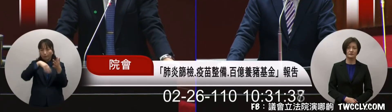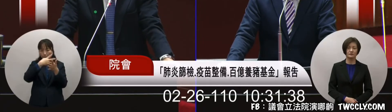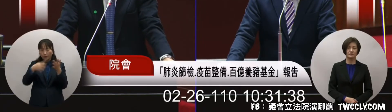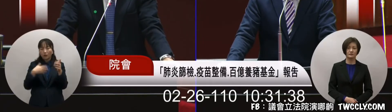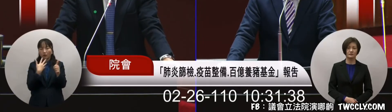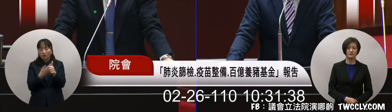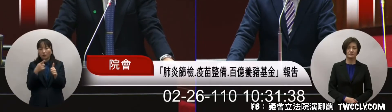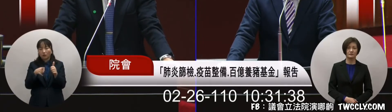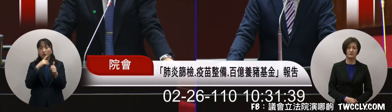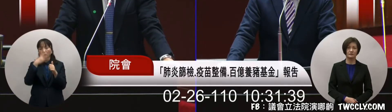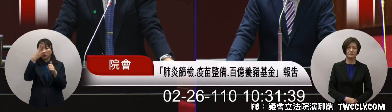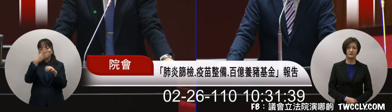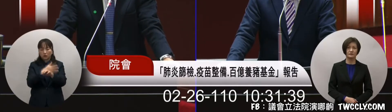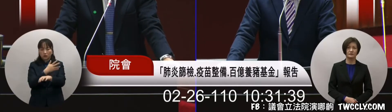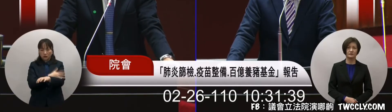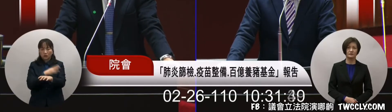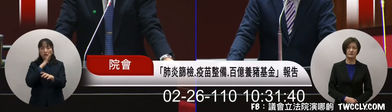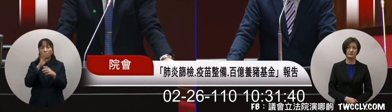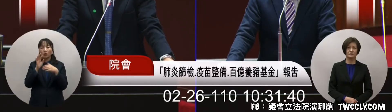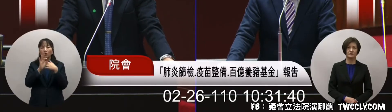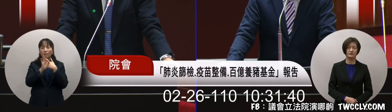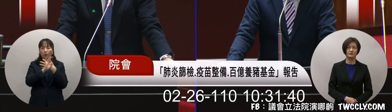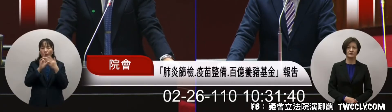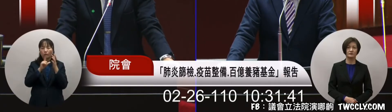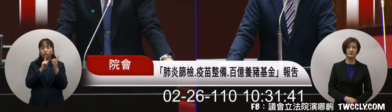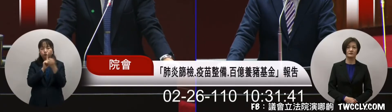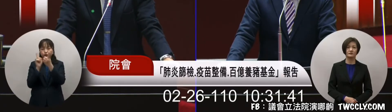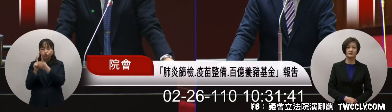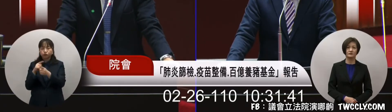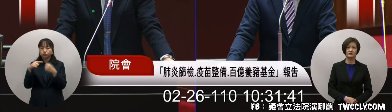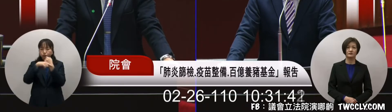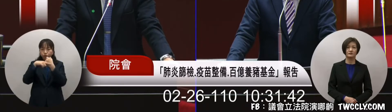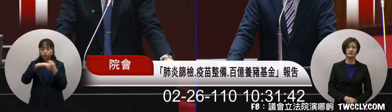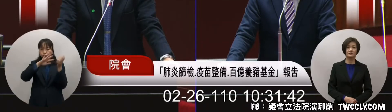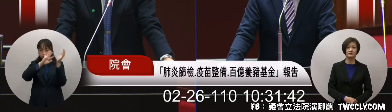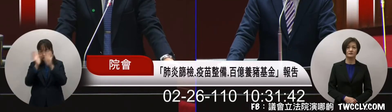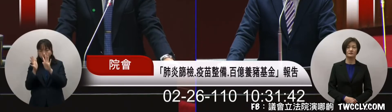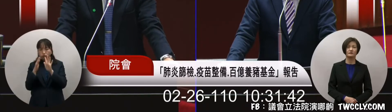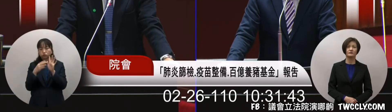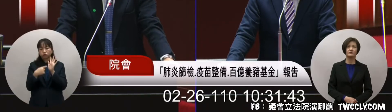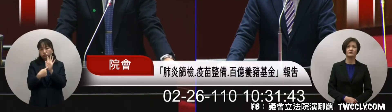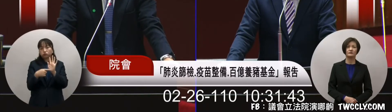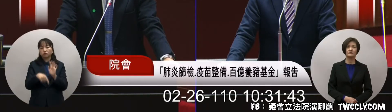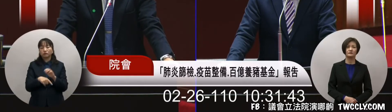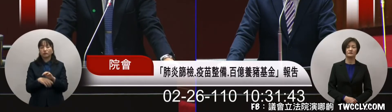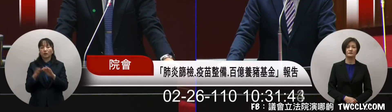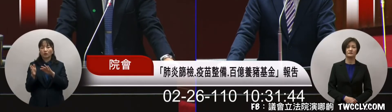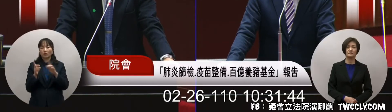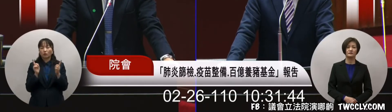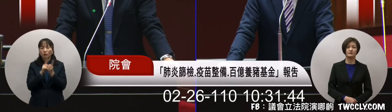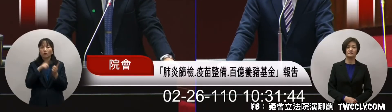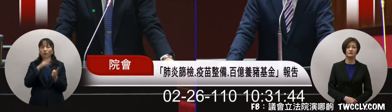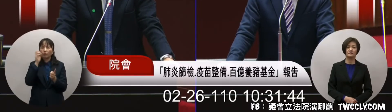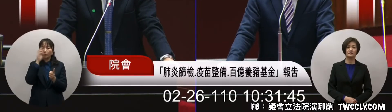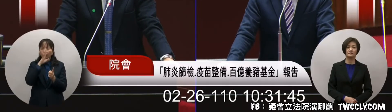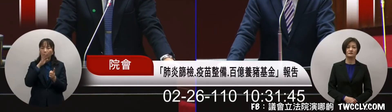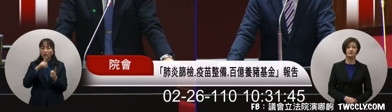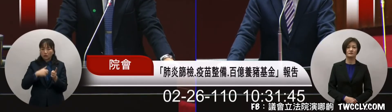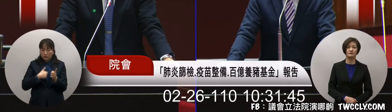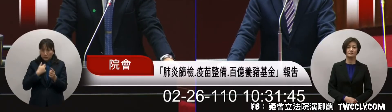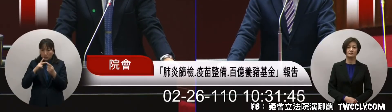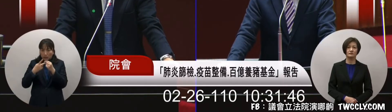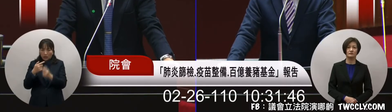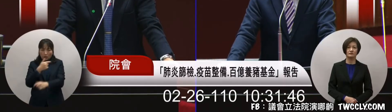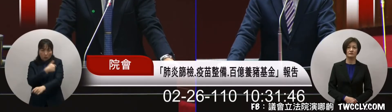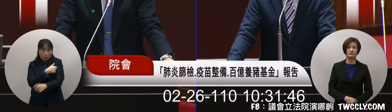在近来第三期的临床试验里面所做出来的一个资格。那至于不良反应是不是一定跟打疫